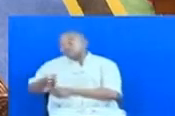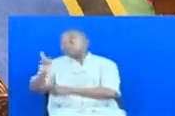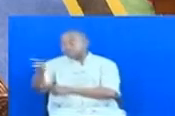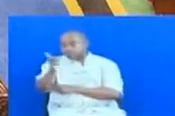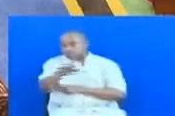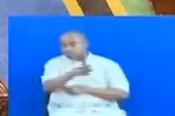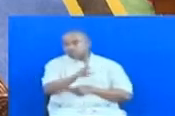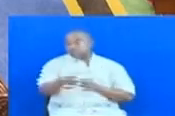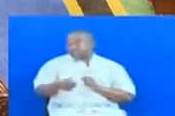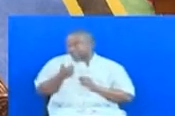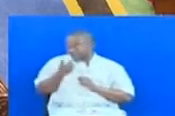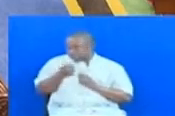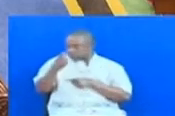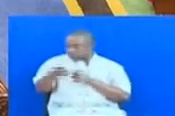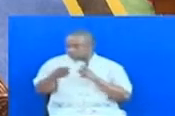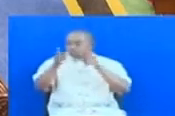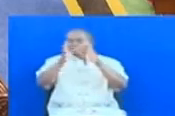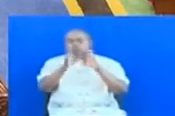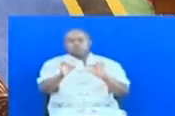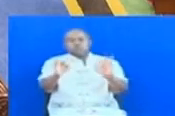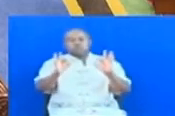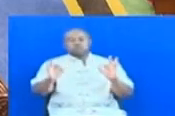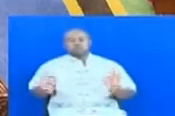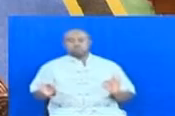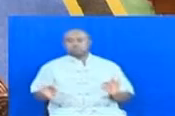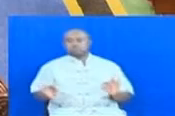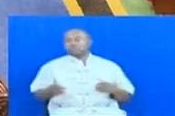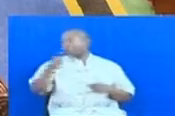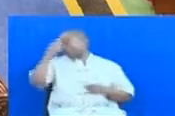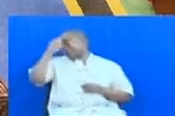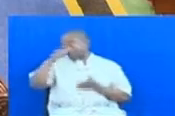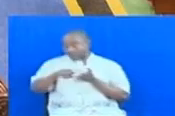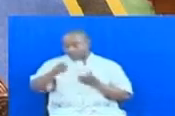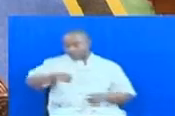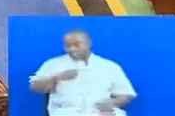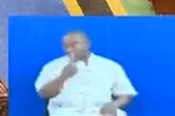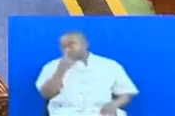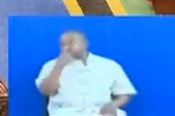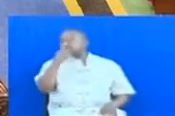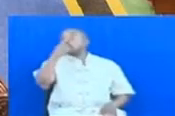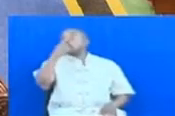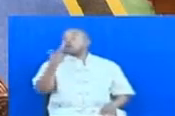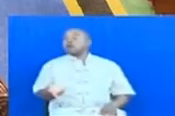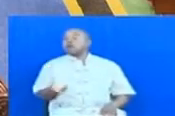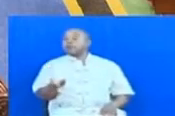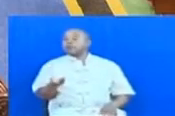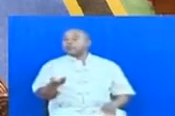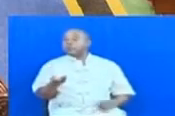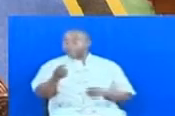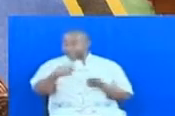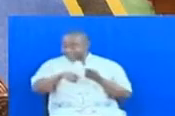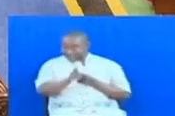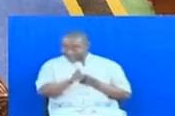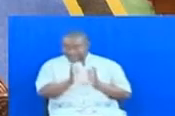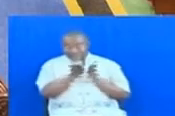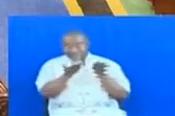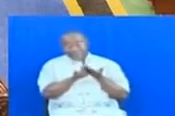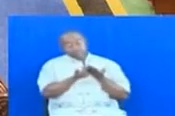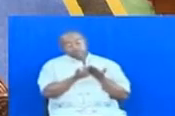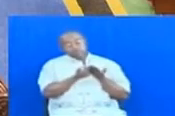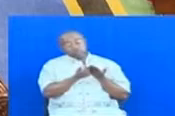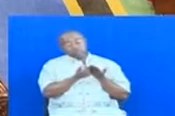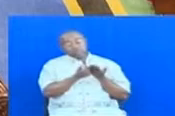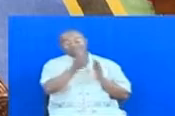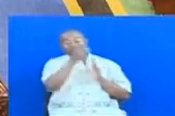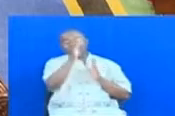lakini zimeendelea kufanya maboresho. Ndio maana leo hii tunajivunia katika ripoti ya kitabu cha hesabu za serikali za mitaa hakuna hati